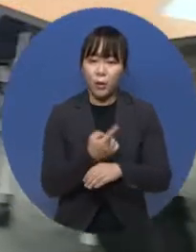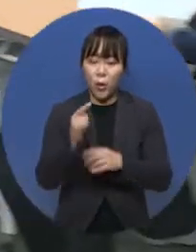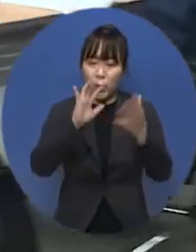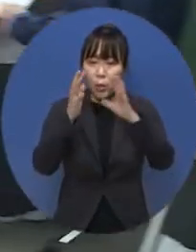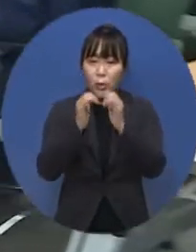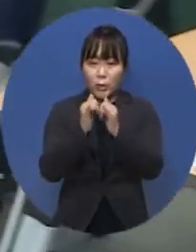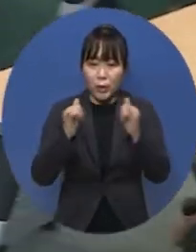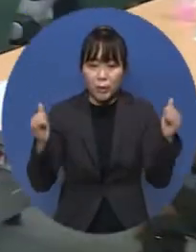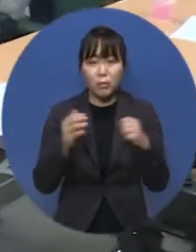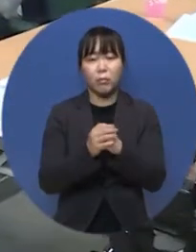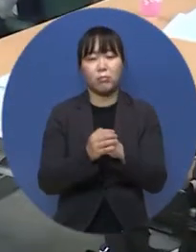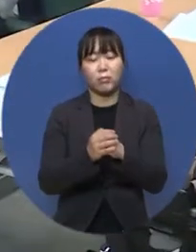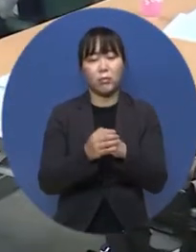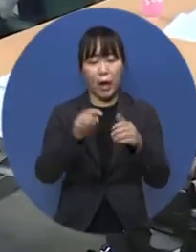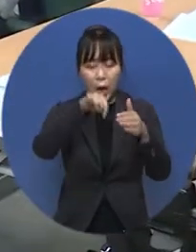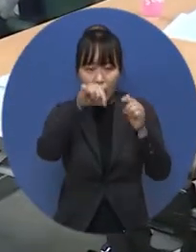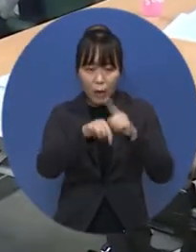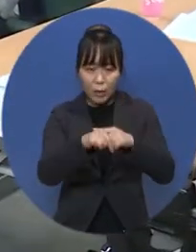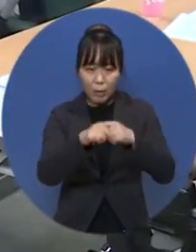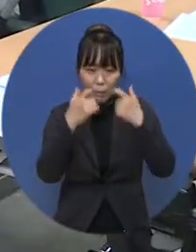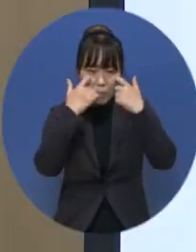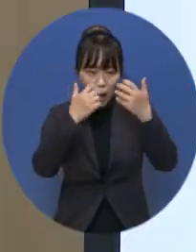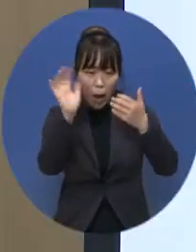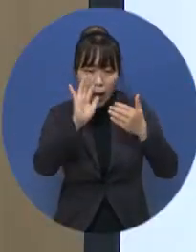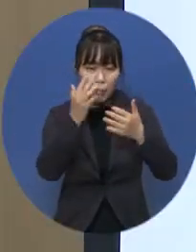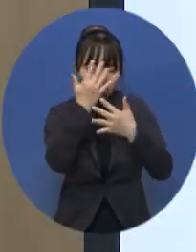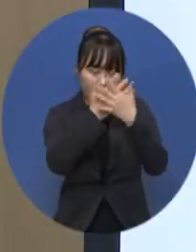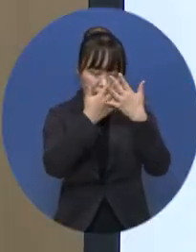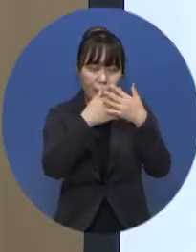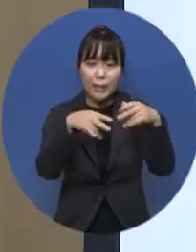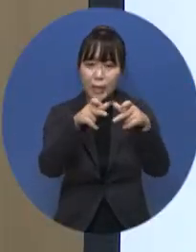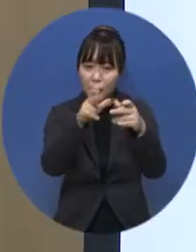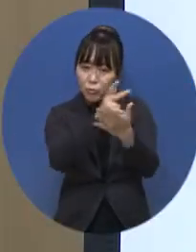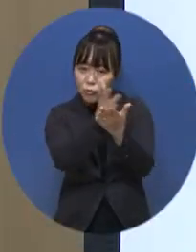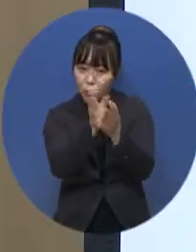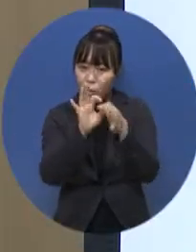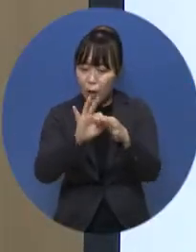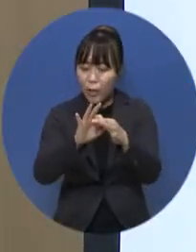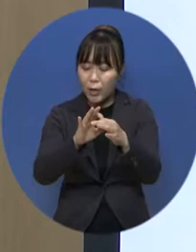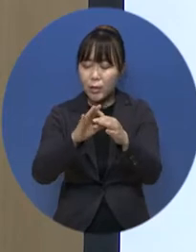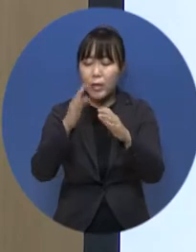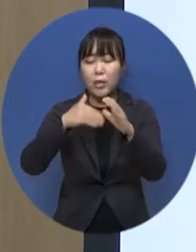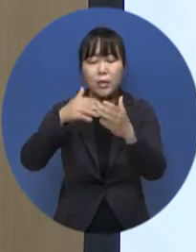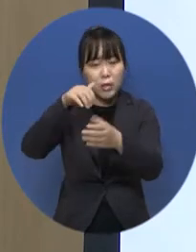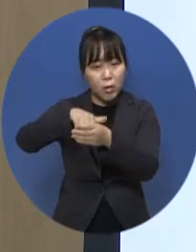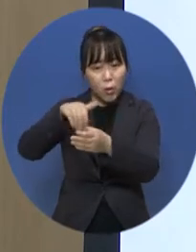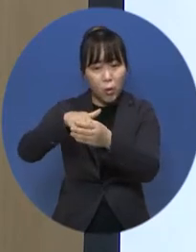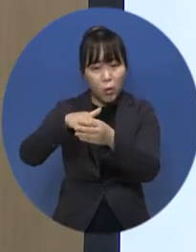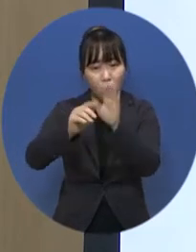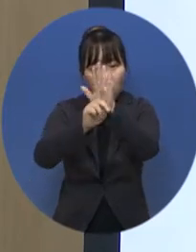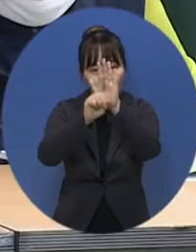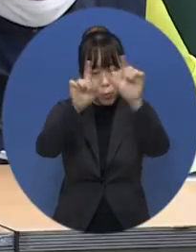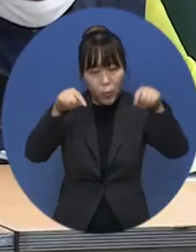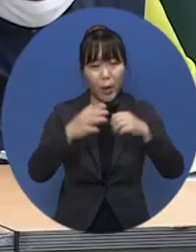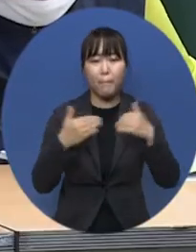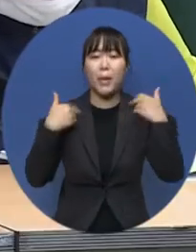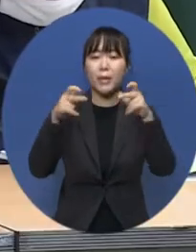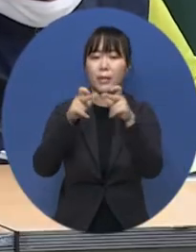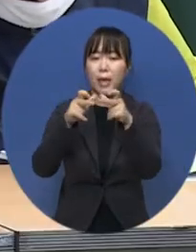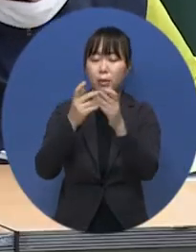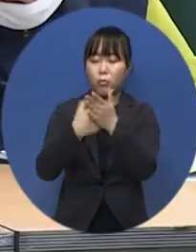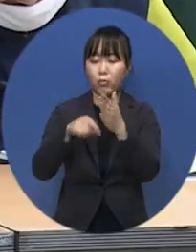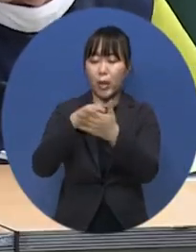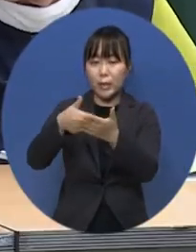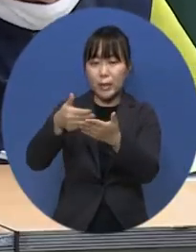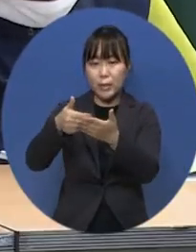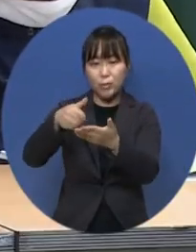토론자들은 공직선거법 내에 명문화되어 있지 않은 장애 유형을 고려한 선거 공보물, 발달장애인을 위한 그림투표